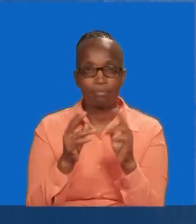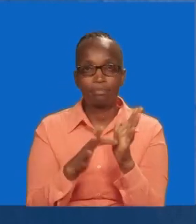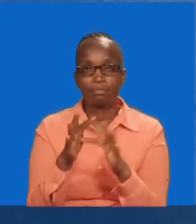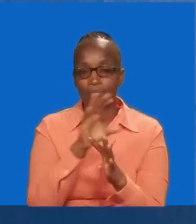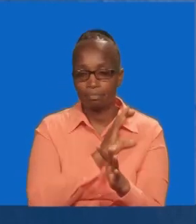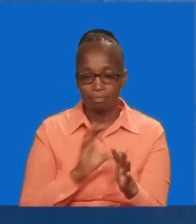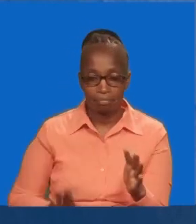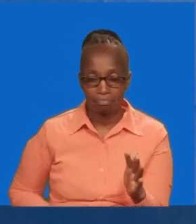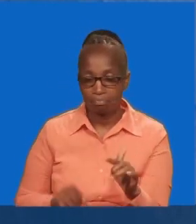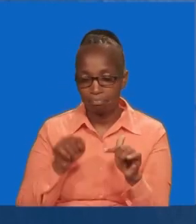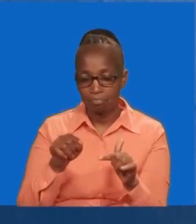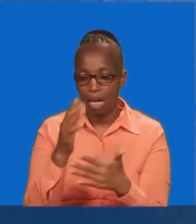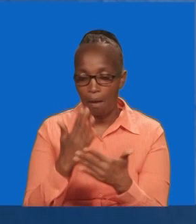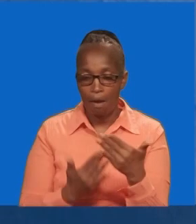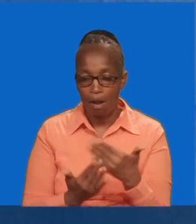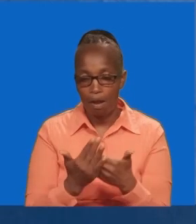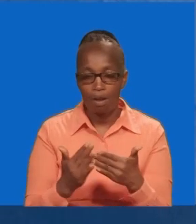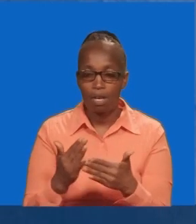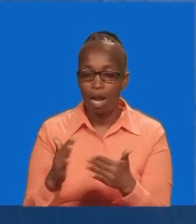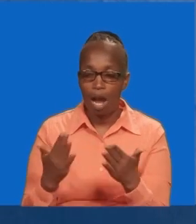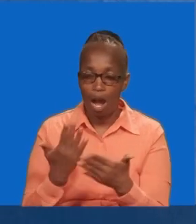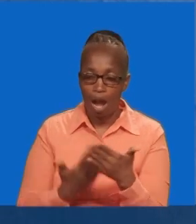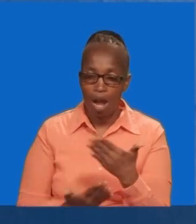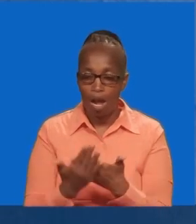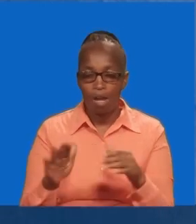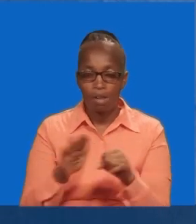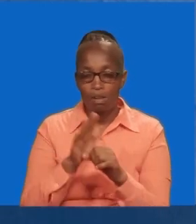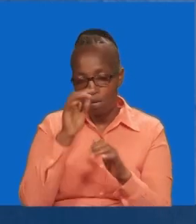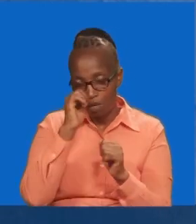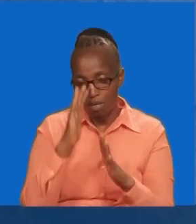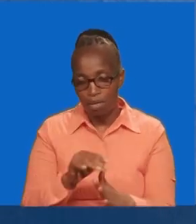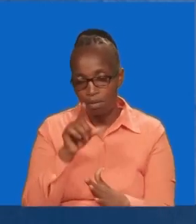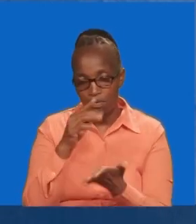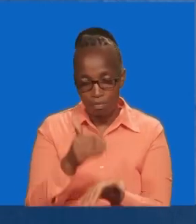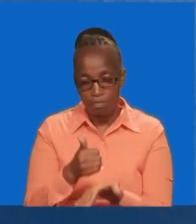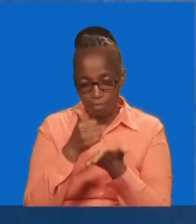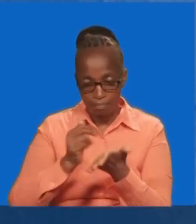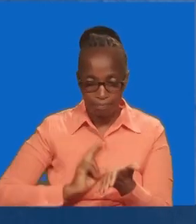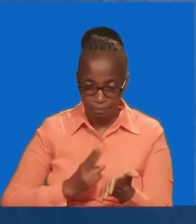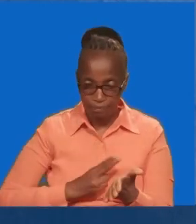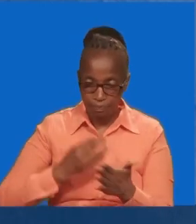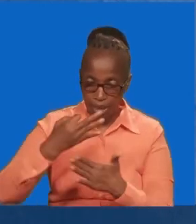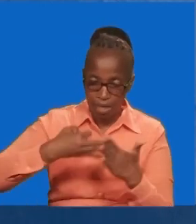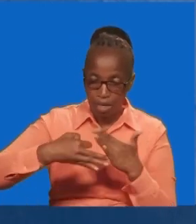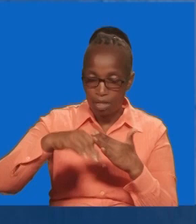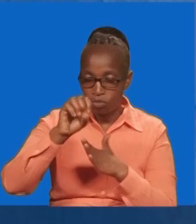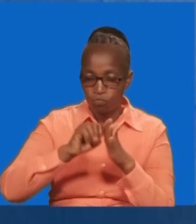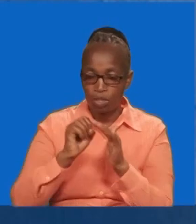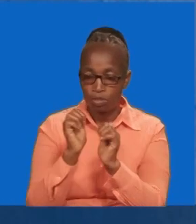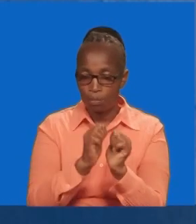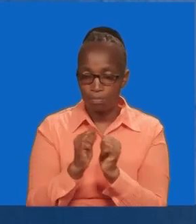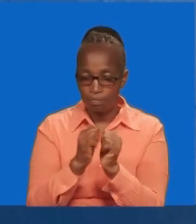katika jina la Yesu, asubuhi ya leo, asubuhi ya baraka ambao Mwenyezi Mungu umetuwezesha kuwa nayo, tumeshiriki